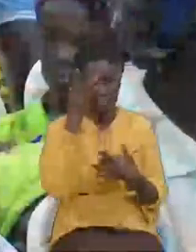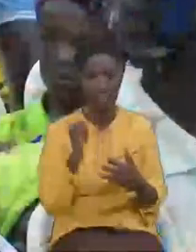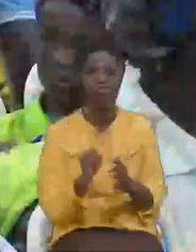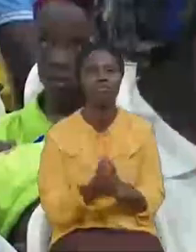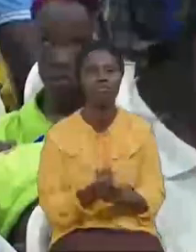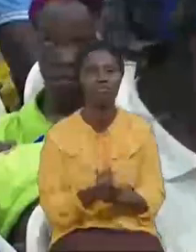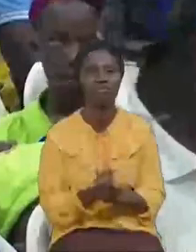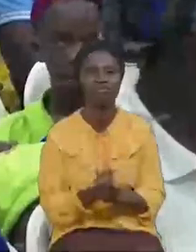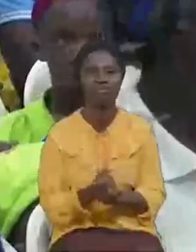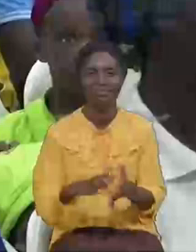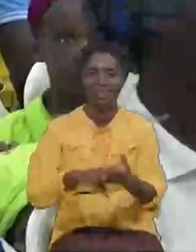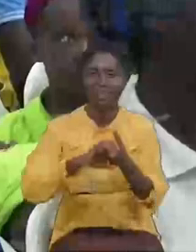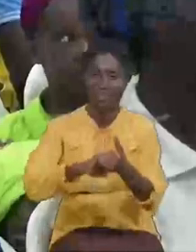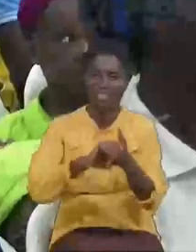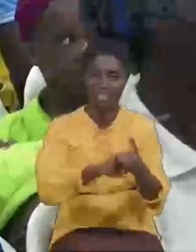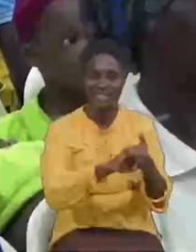vos maladies.